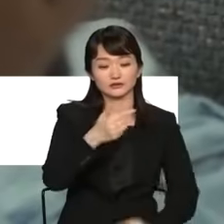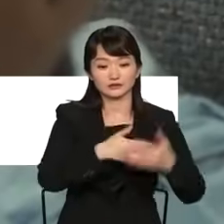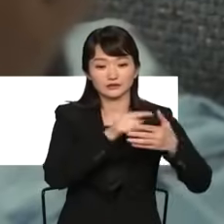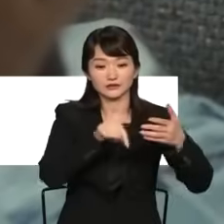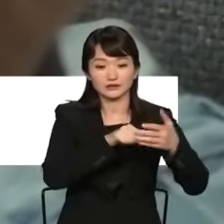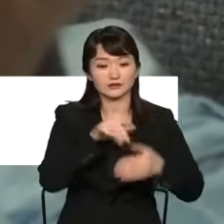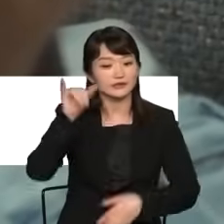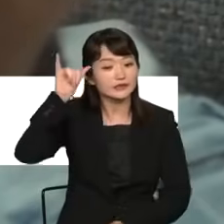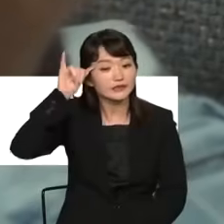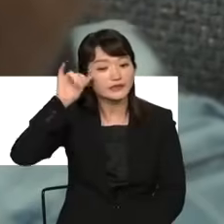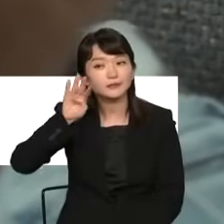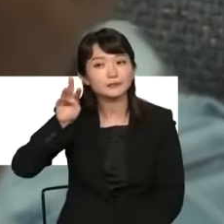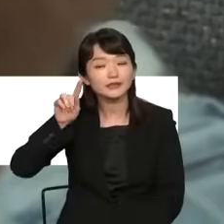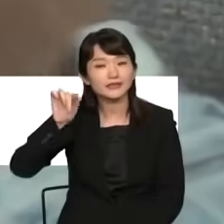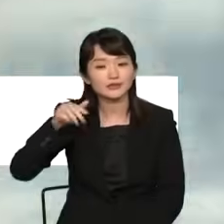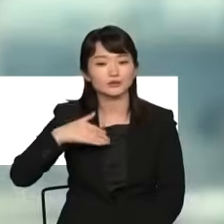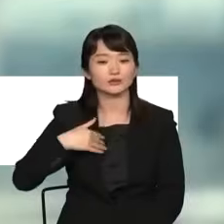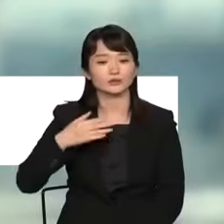世界里的百里。我觉得我自己应该是和 AI